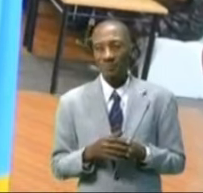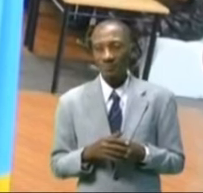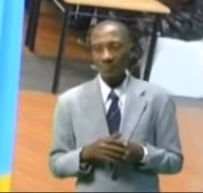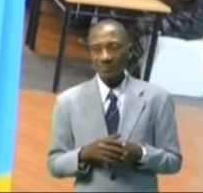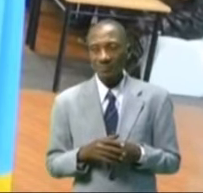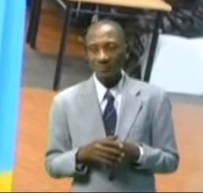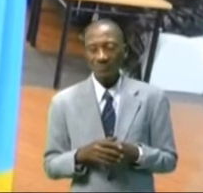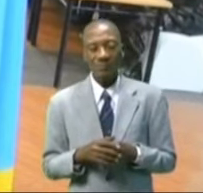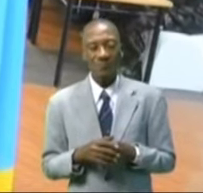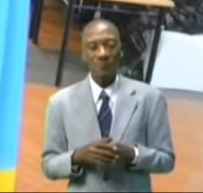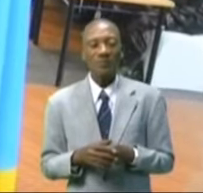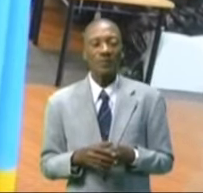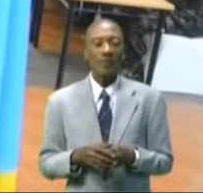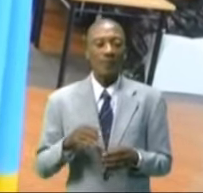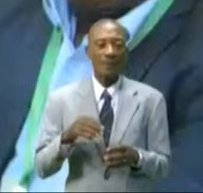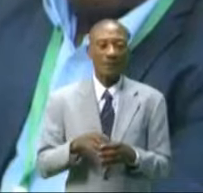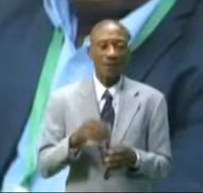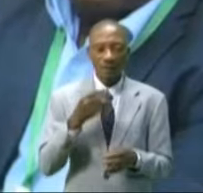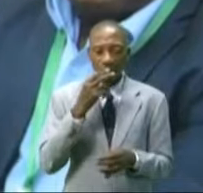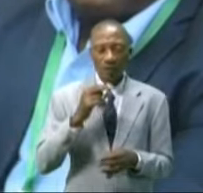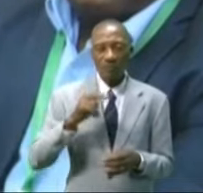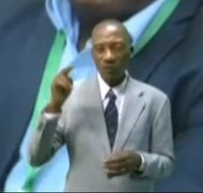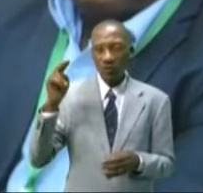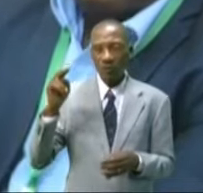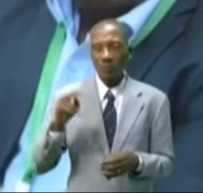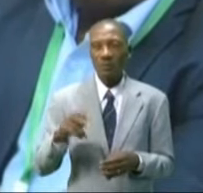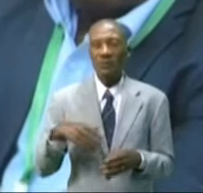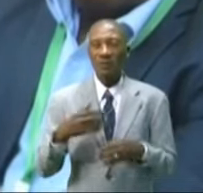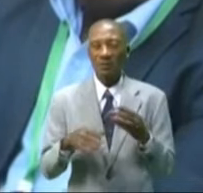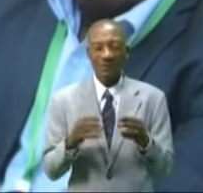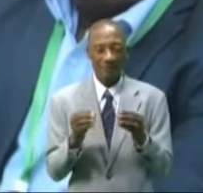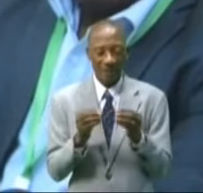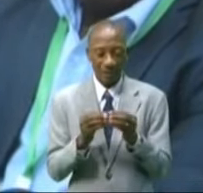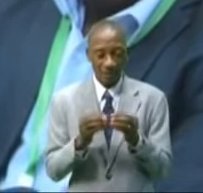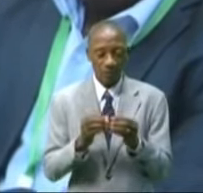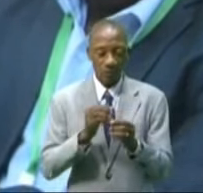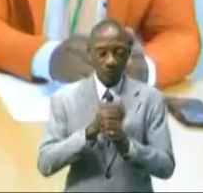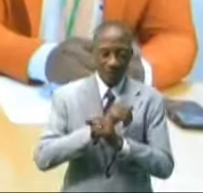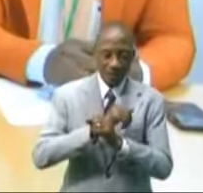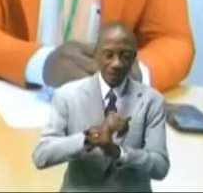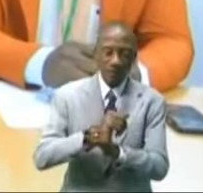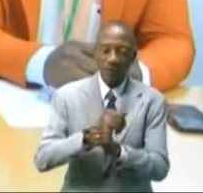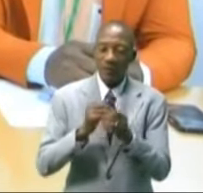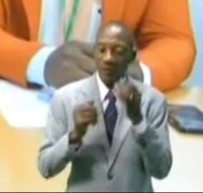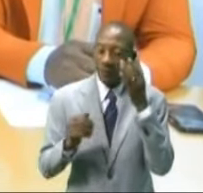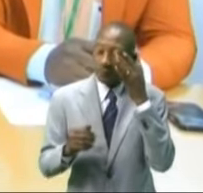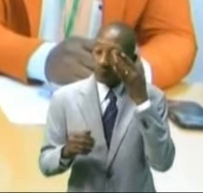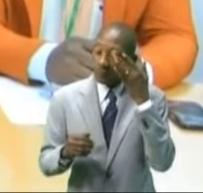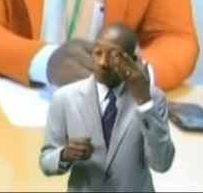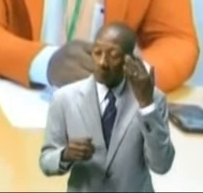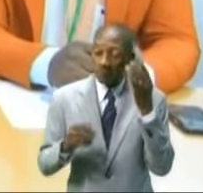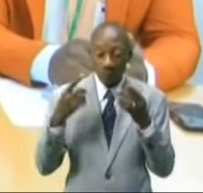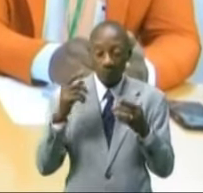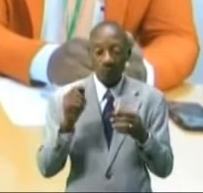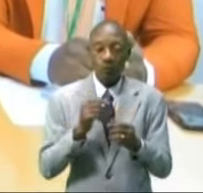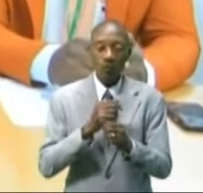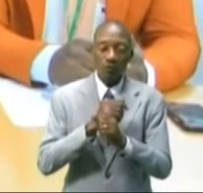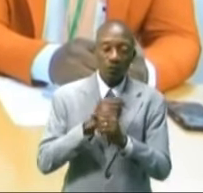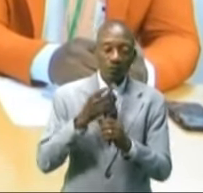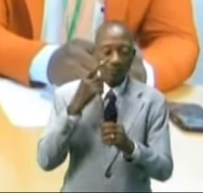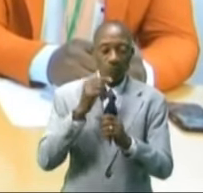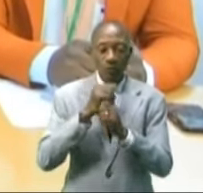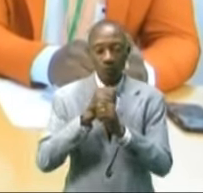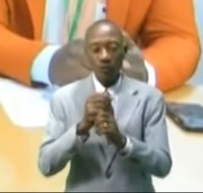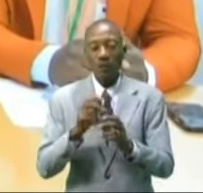en province du Nord Kivu, une réunion de sécurité mixte élargie aux structures communautaires, leaders d'opinion et à la société civile